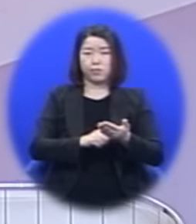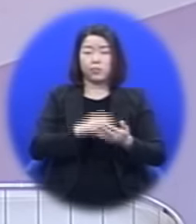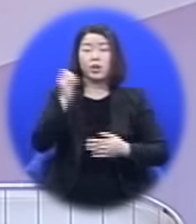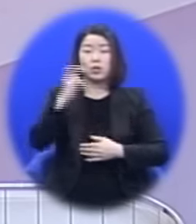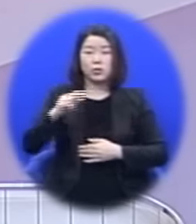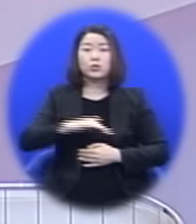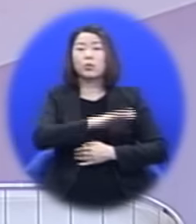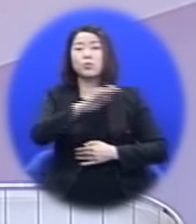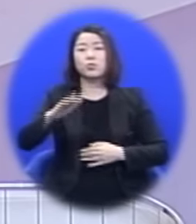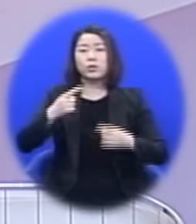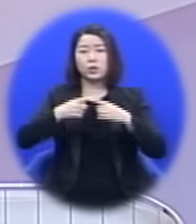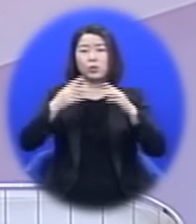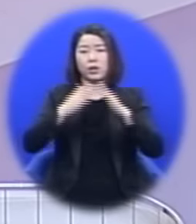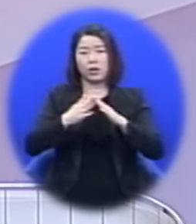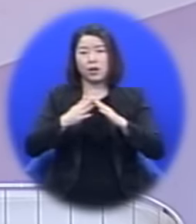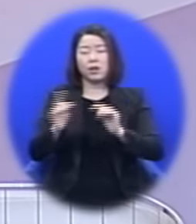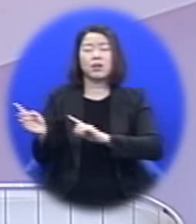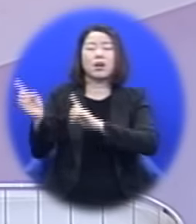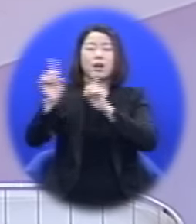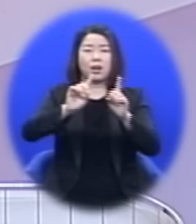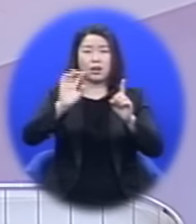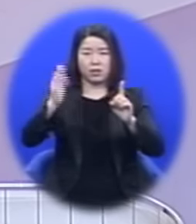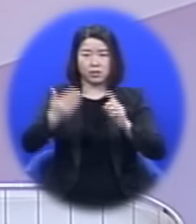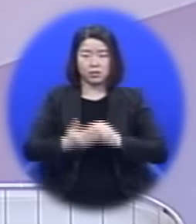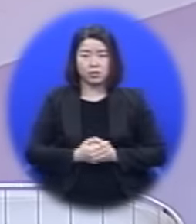그리고 우리 교회가 살아난 거예요.